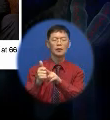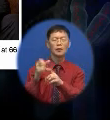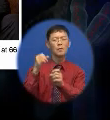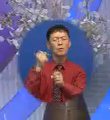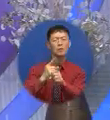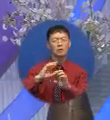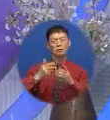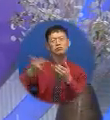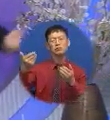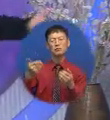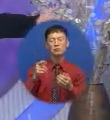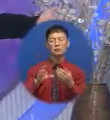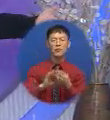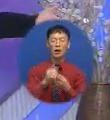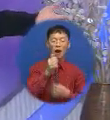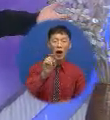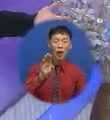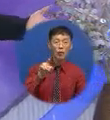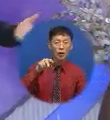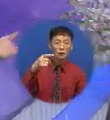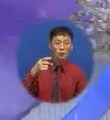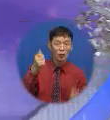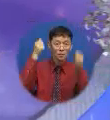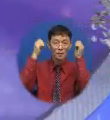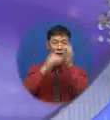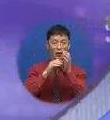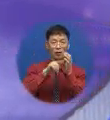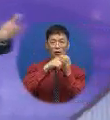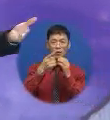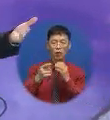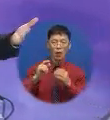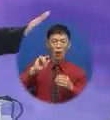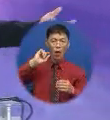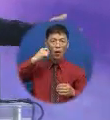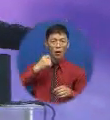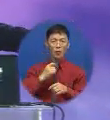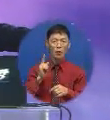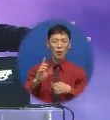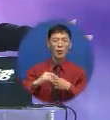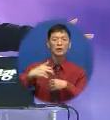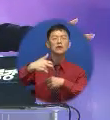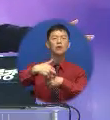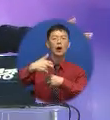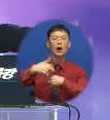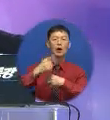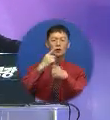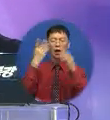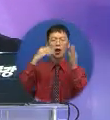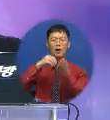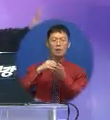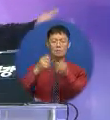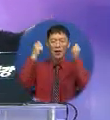돌아가신 분인데 하버드 대학교를 졸업하고 들어가기 힘들 때는 의과대학을